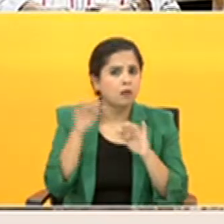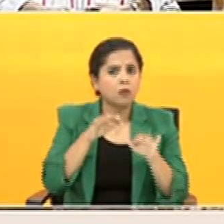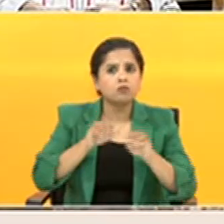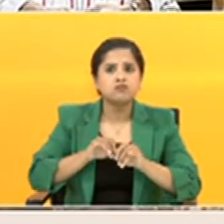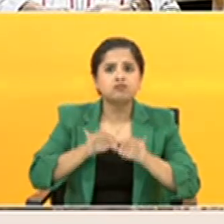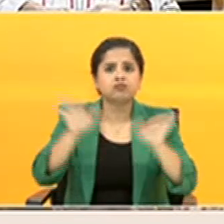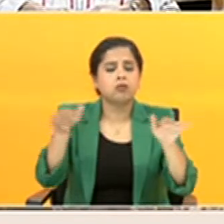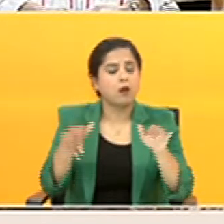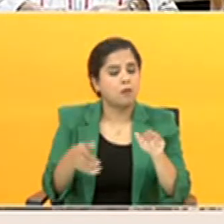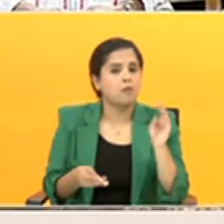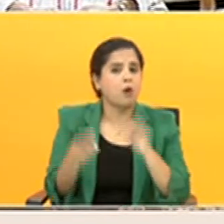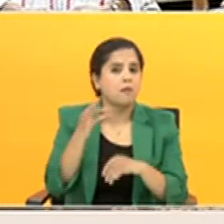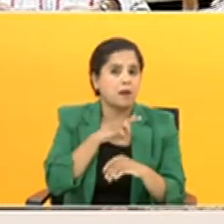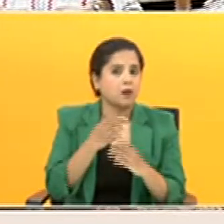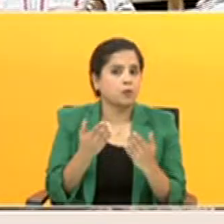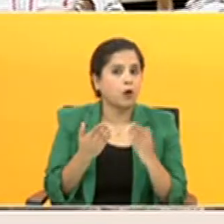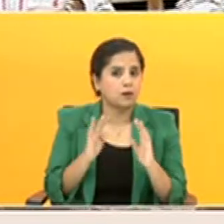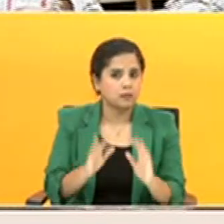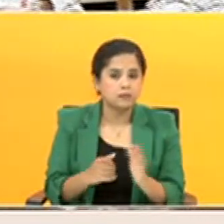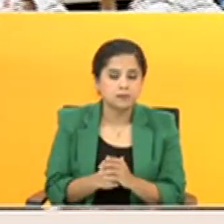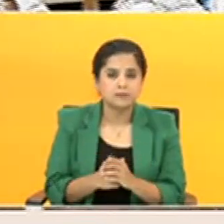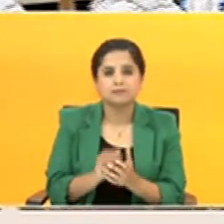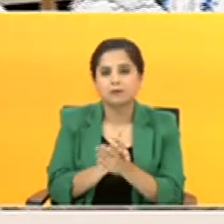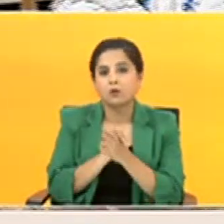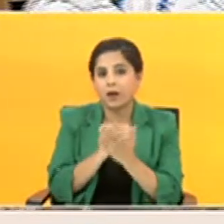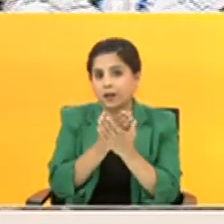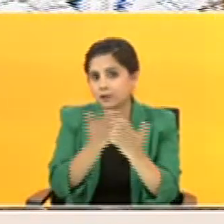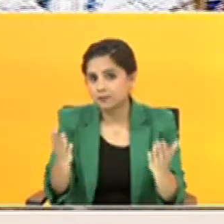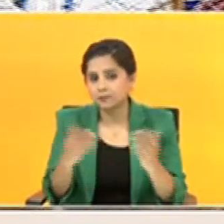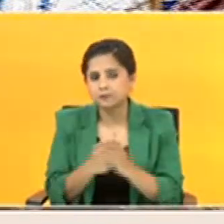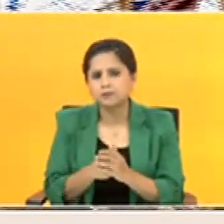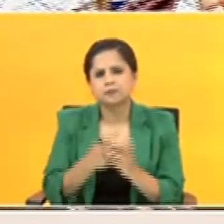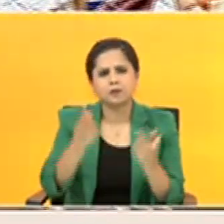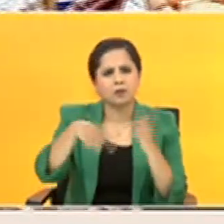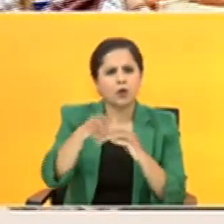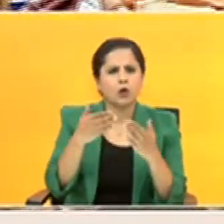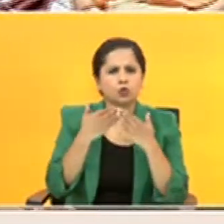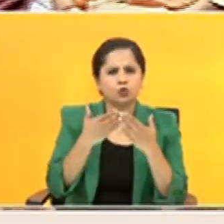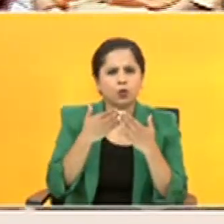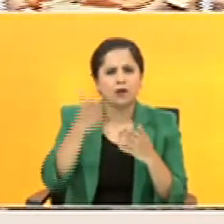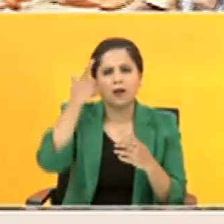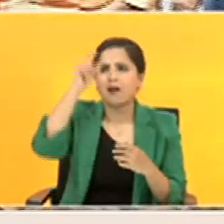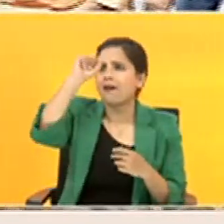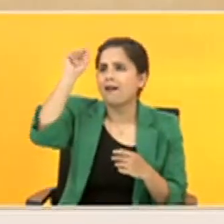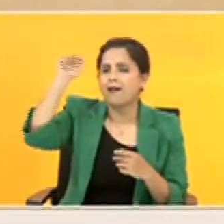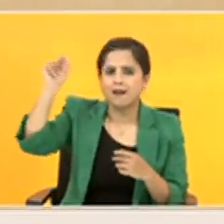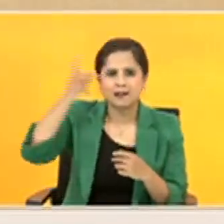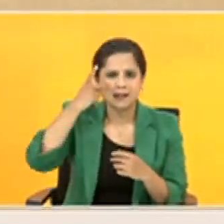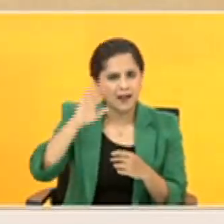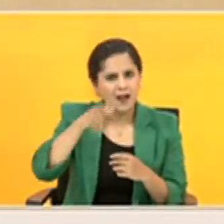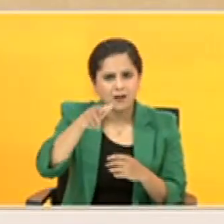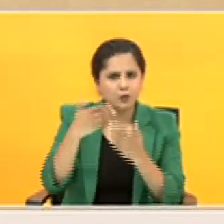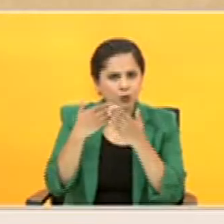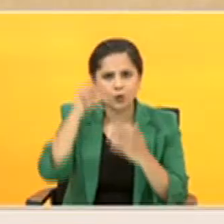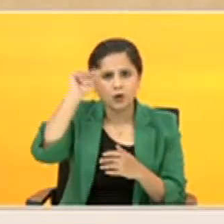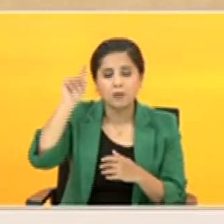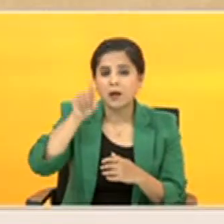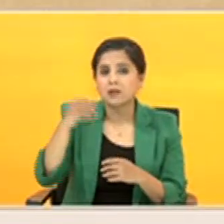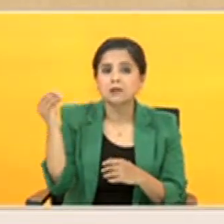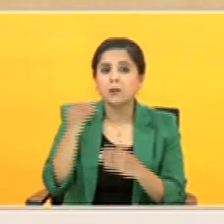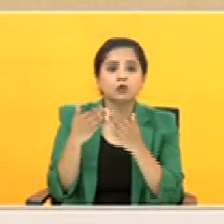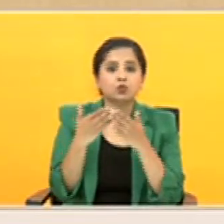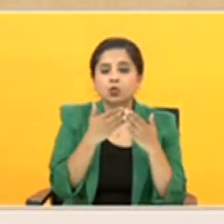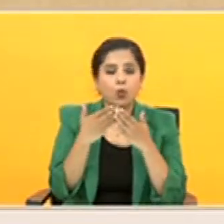पहुंचाने में मदद मिलेगी। साथियों, आपने स्कूलों में ब्लैक बोर्ड तो देखा होगा, लेकिन अब कुछ स्कूलों